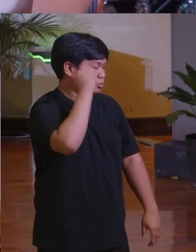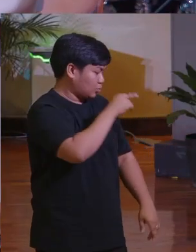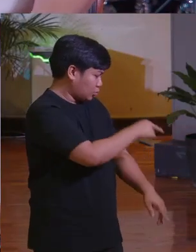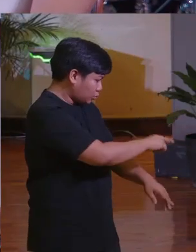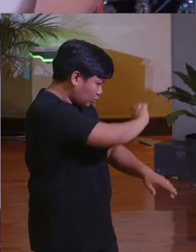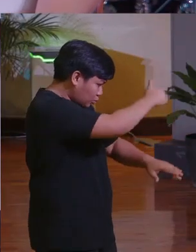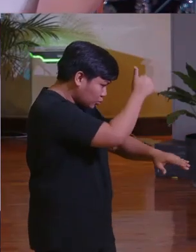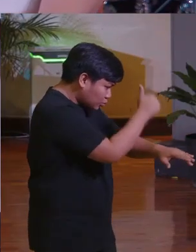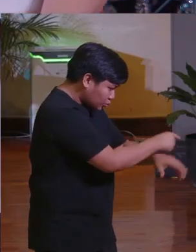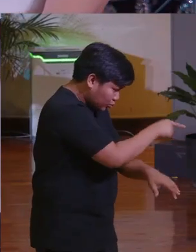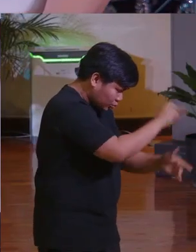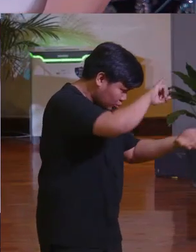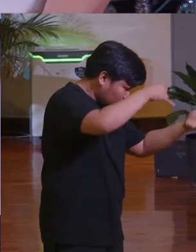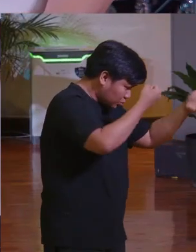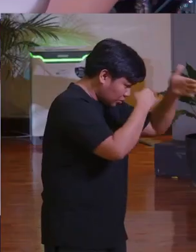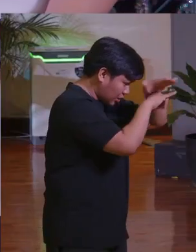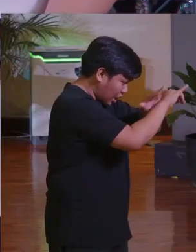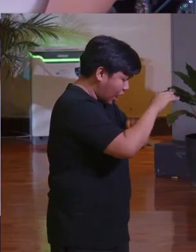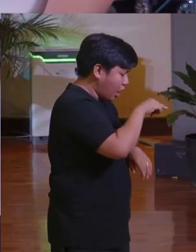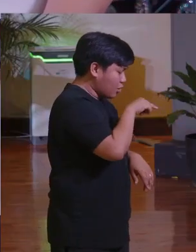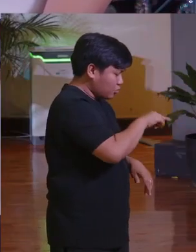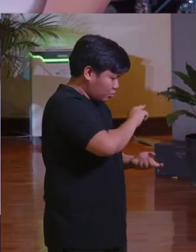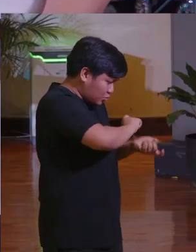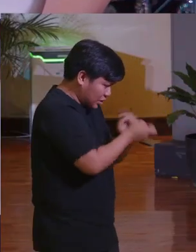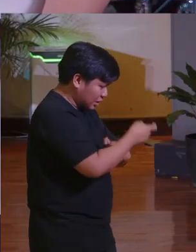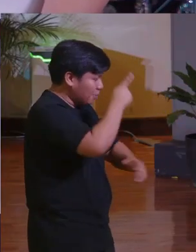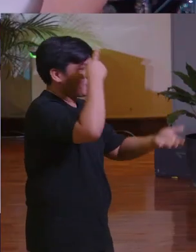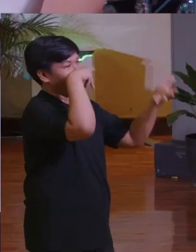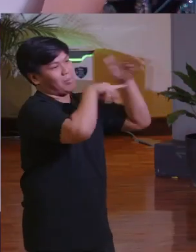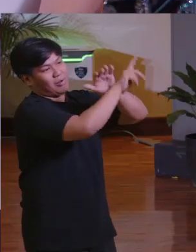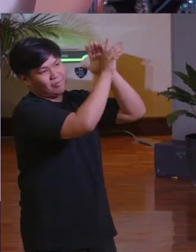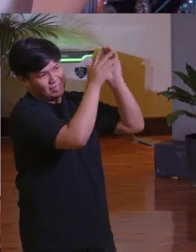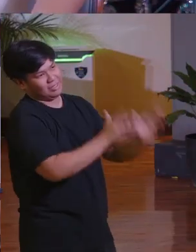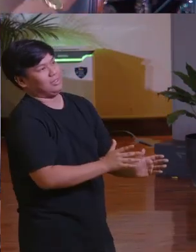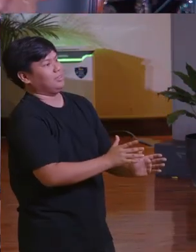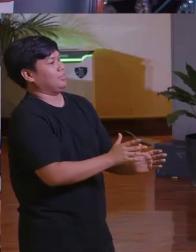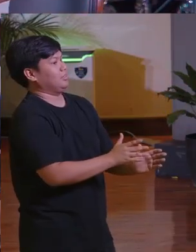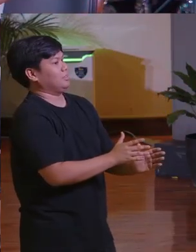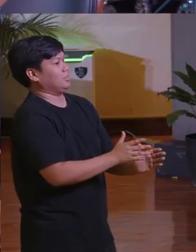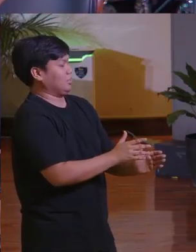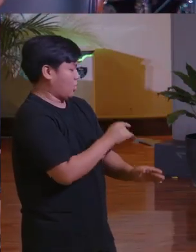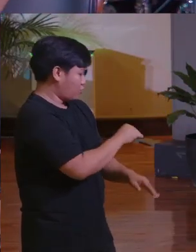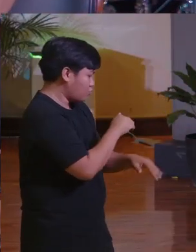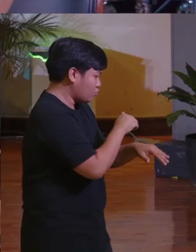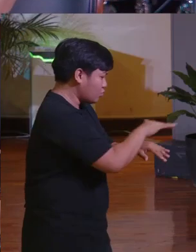born, I consecrated you. I appointed you to a prophet to the nations.